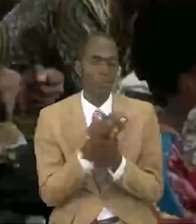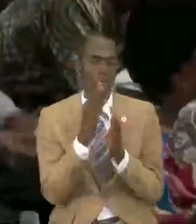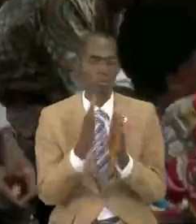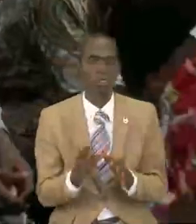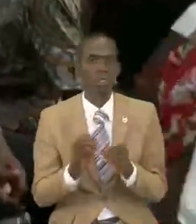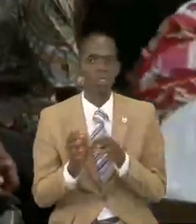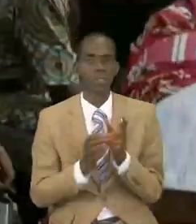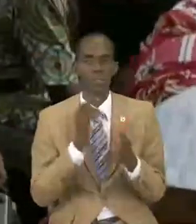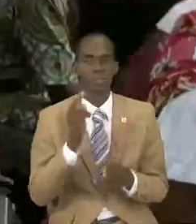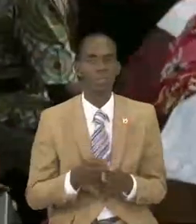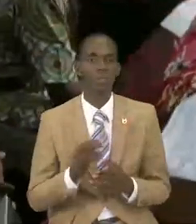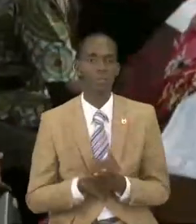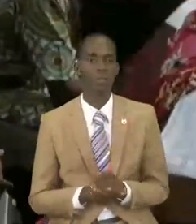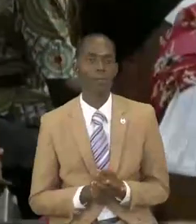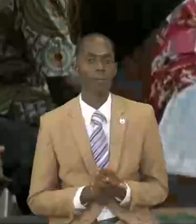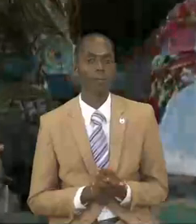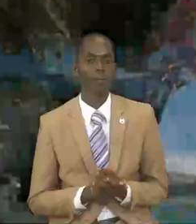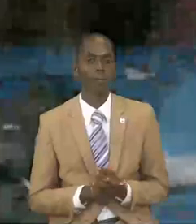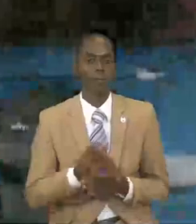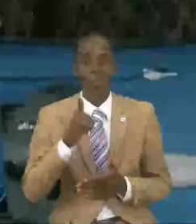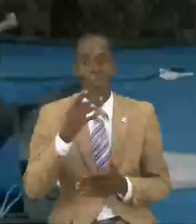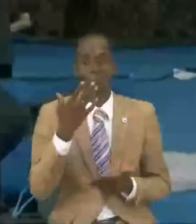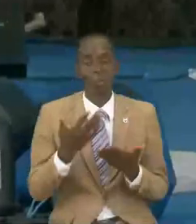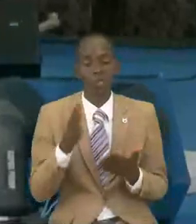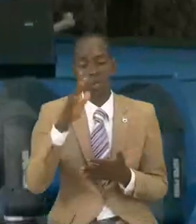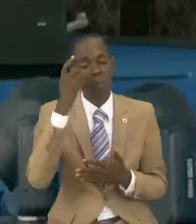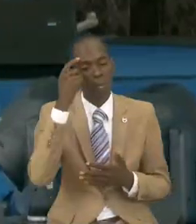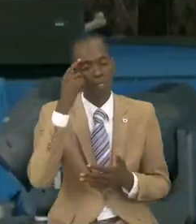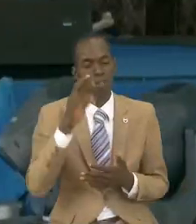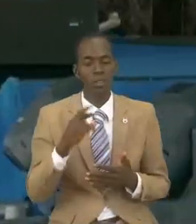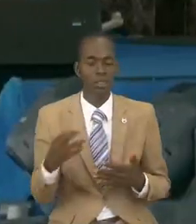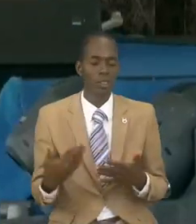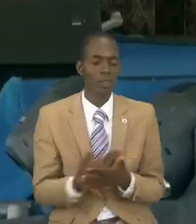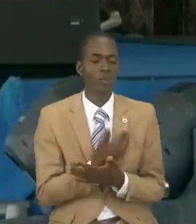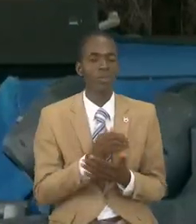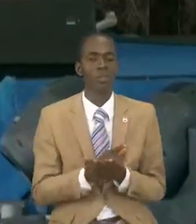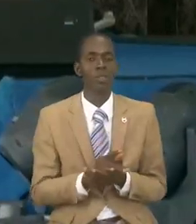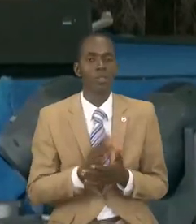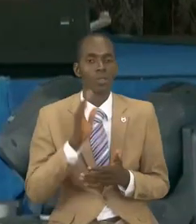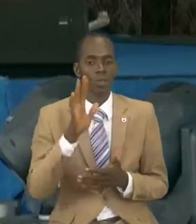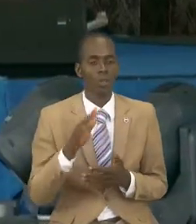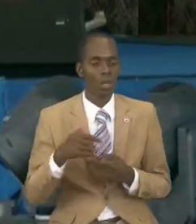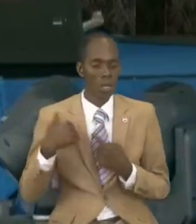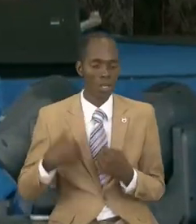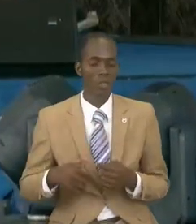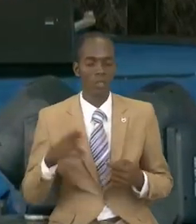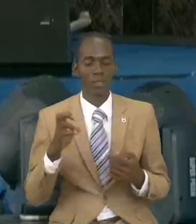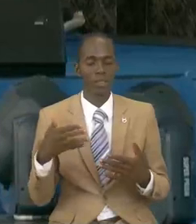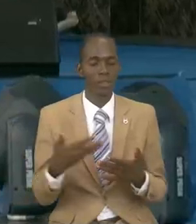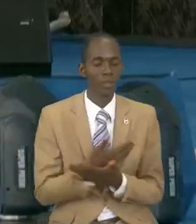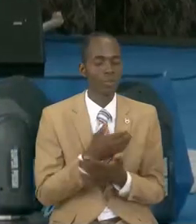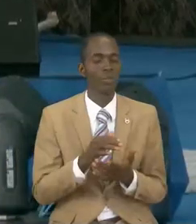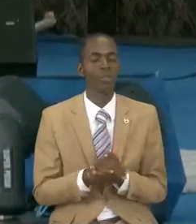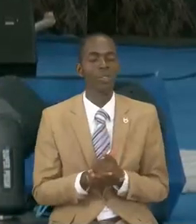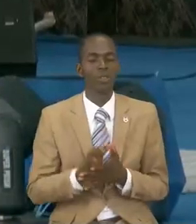nom de Jésus-Christ. Votre esprit est renouvelé, votre cœur est renouvelé,